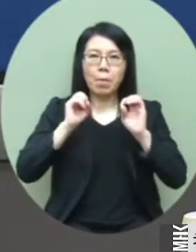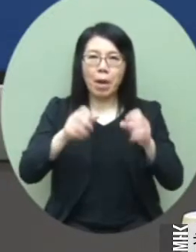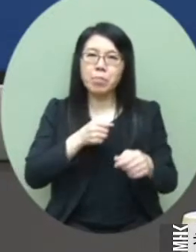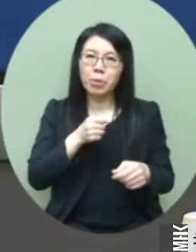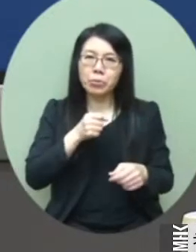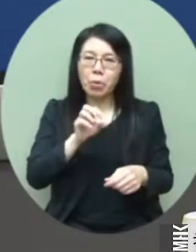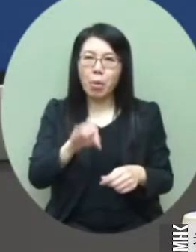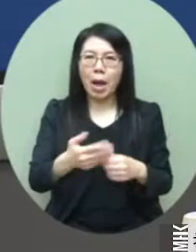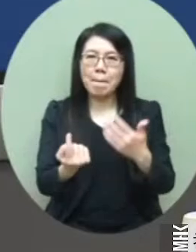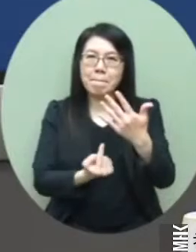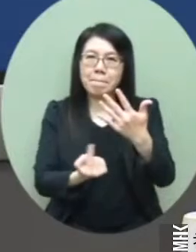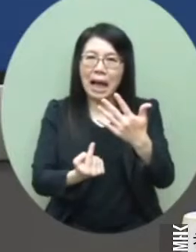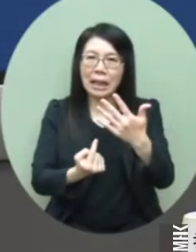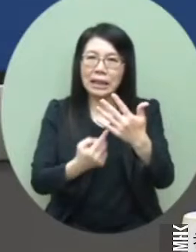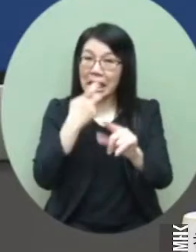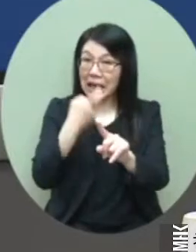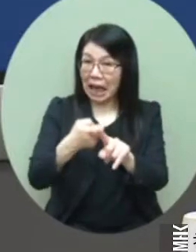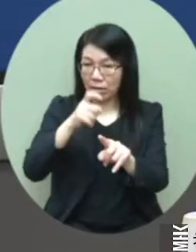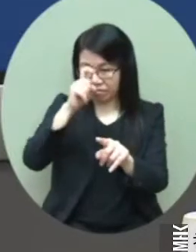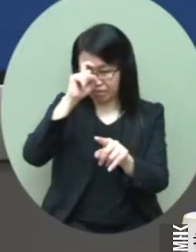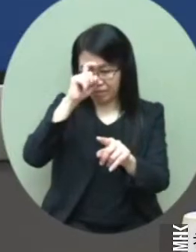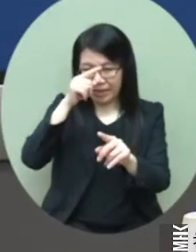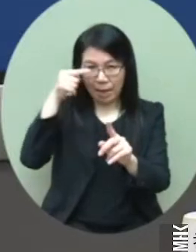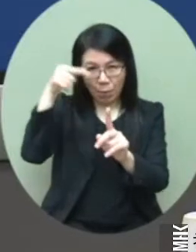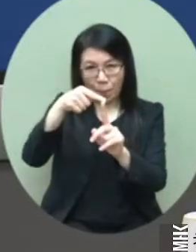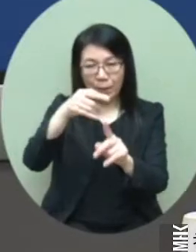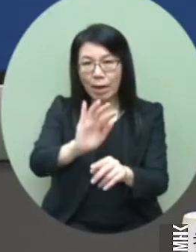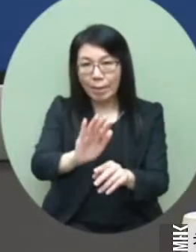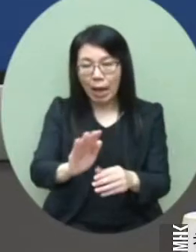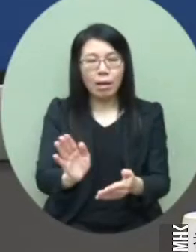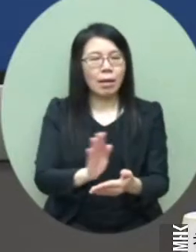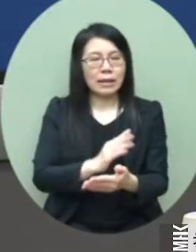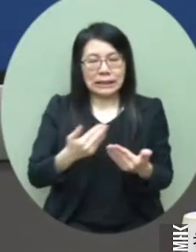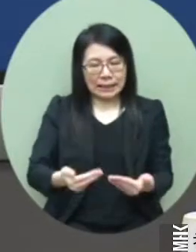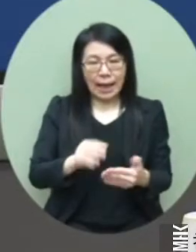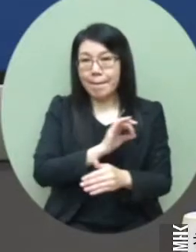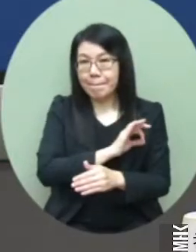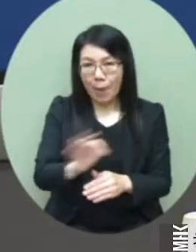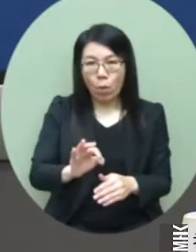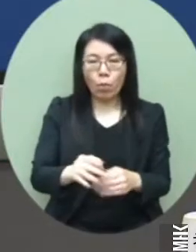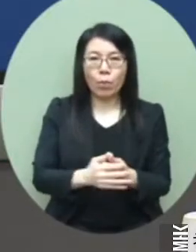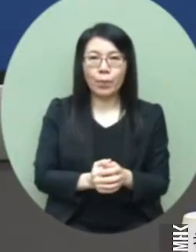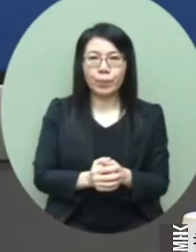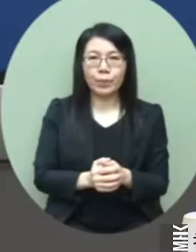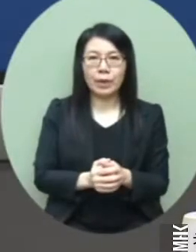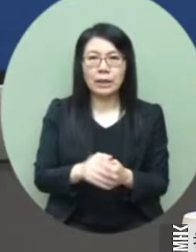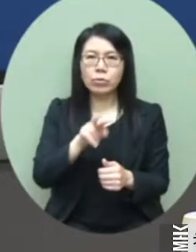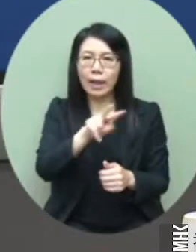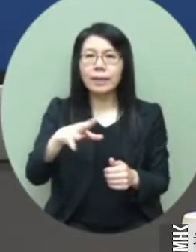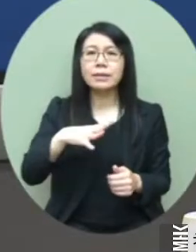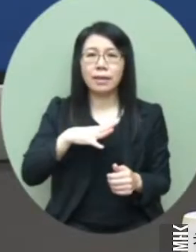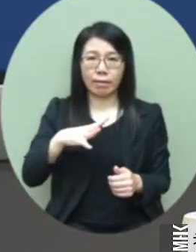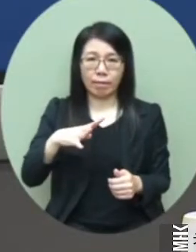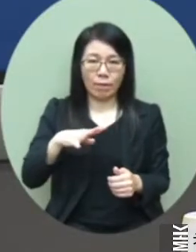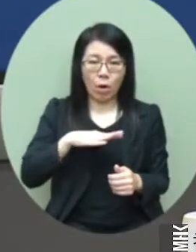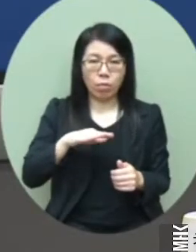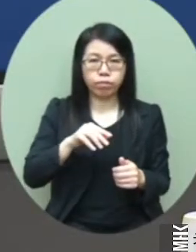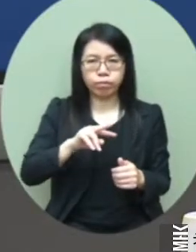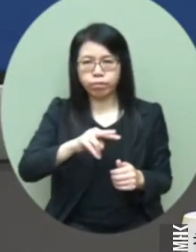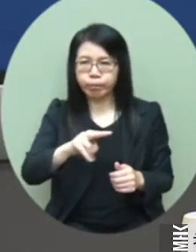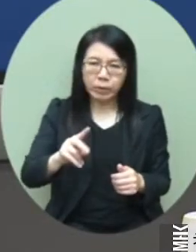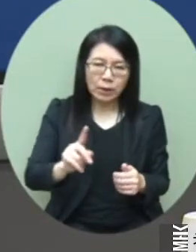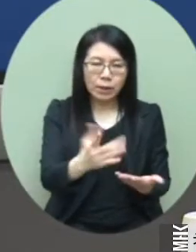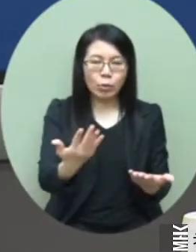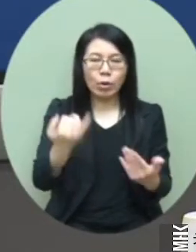就係話呢個5萬係一個數字啊。我只係話俾你聽咧，係冇硬指標，要睇趨勢嚇。我